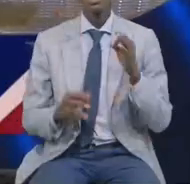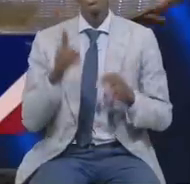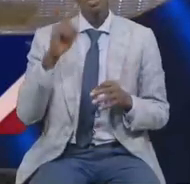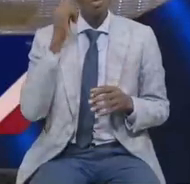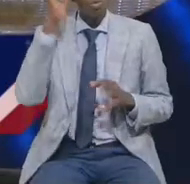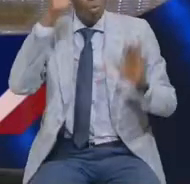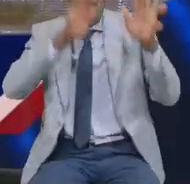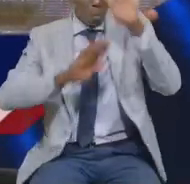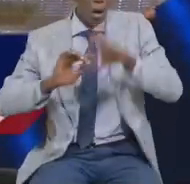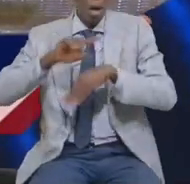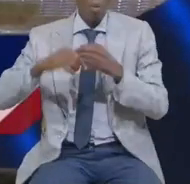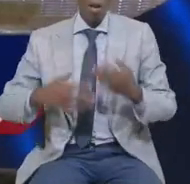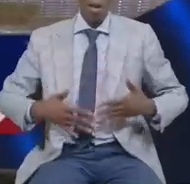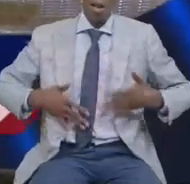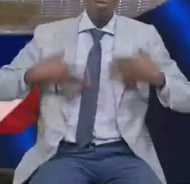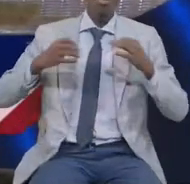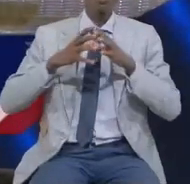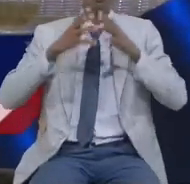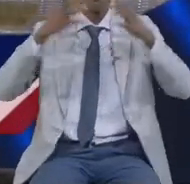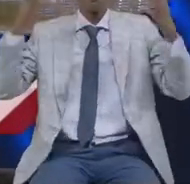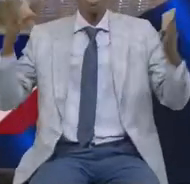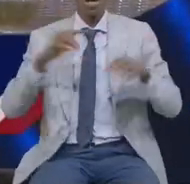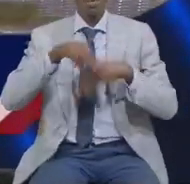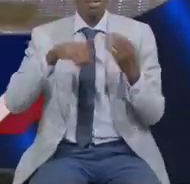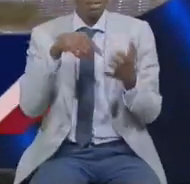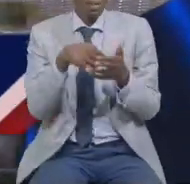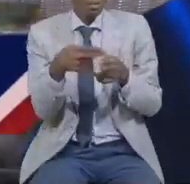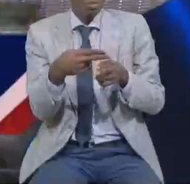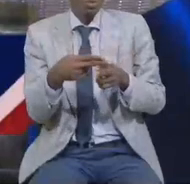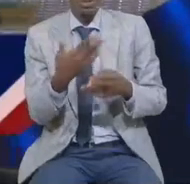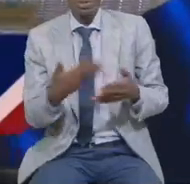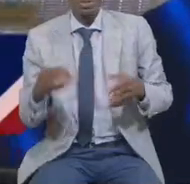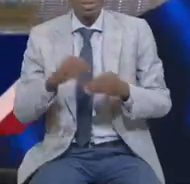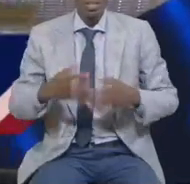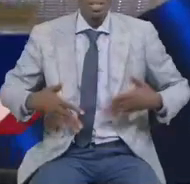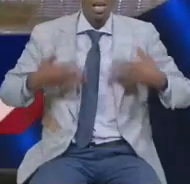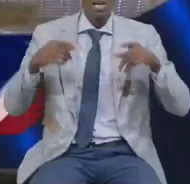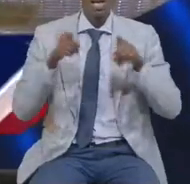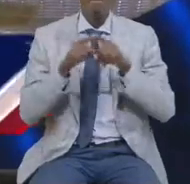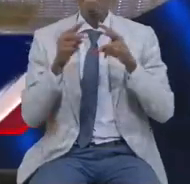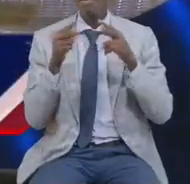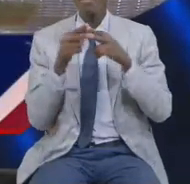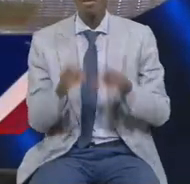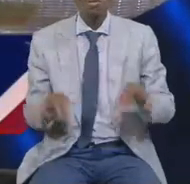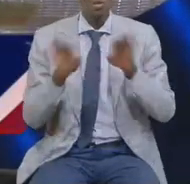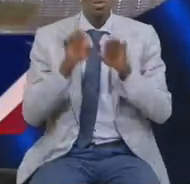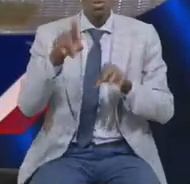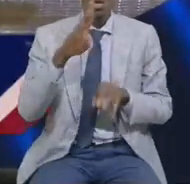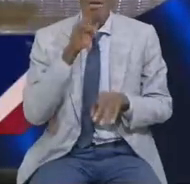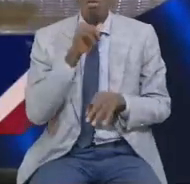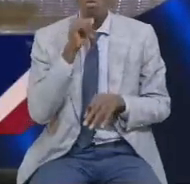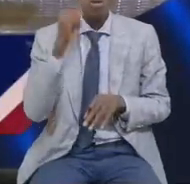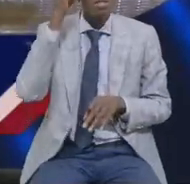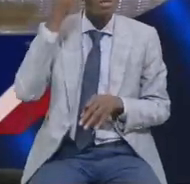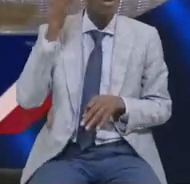vie de trop, et si tu penses à la vie éphémère, tu penses à cela comme quelque chose de très important,